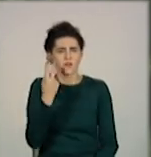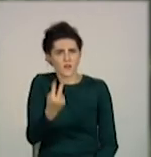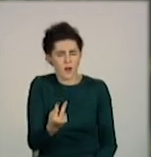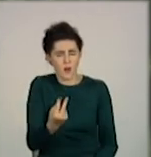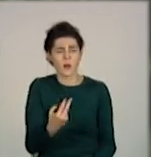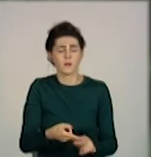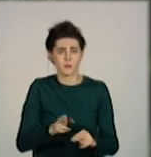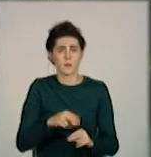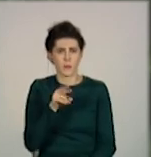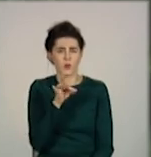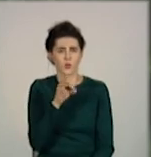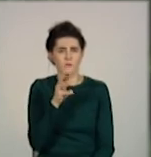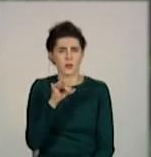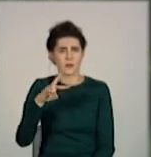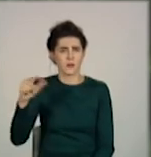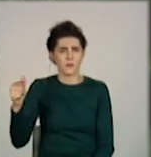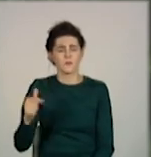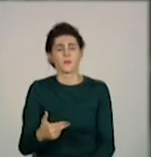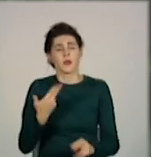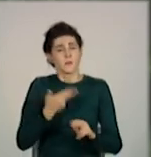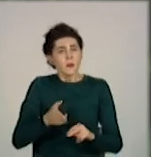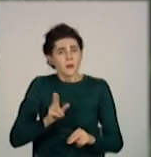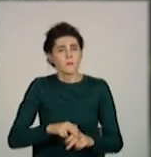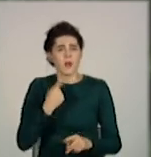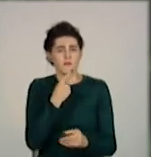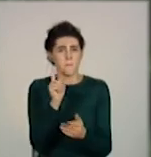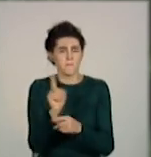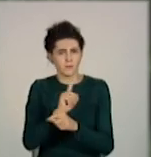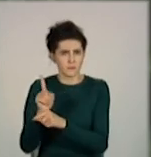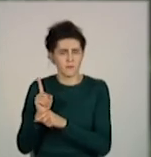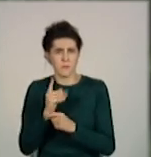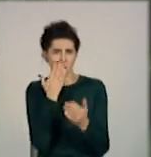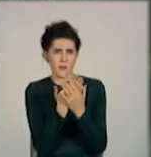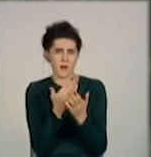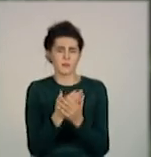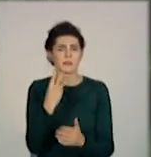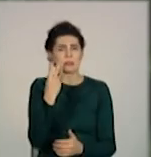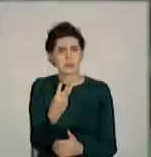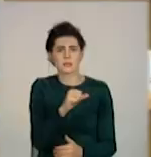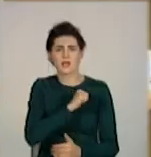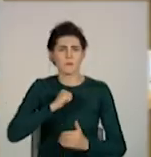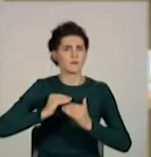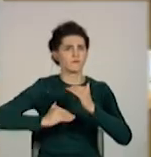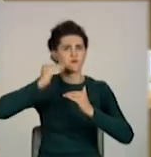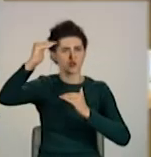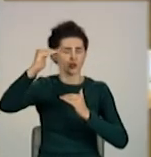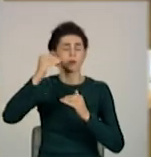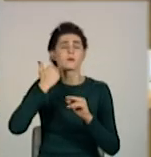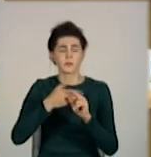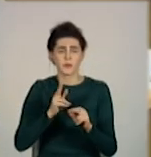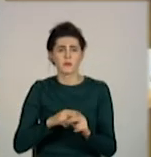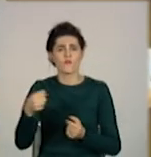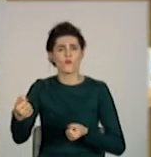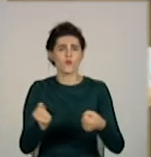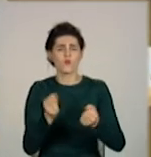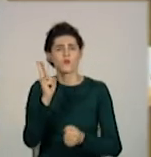проміле. Можна сказати, що показник у 3 проміле – це критичний стан. Водія, якого